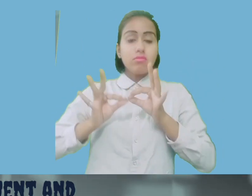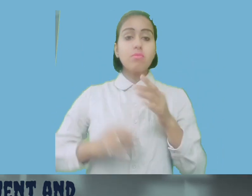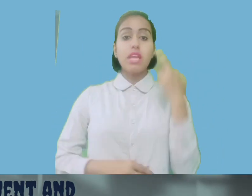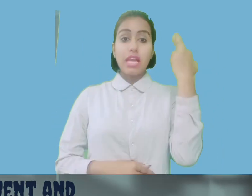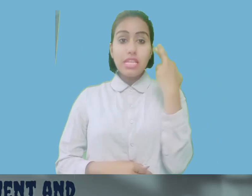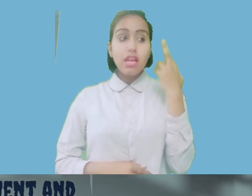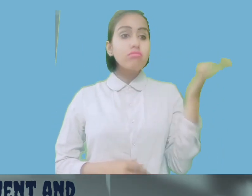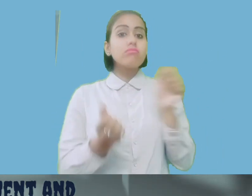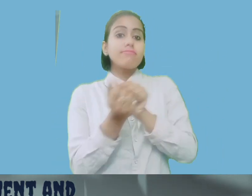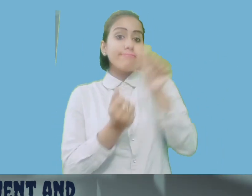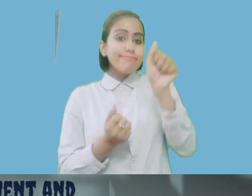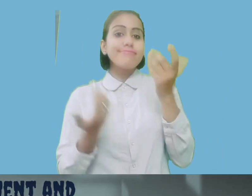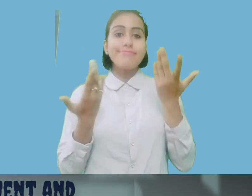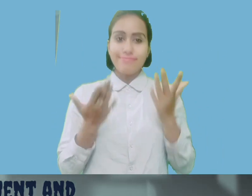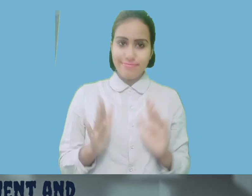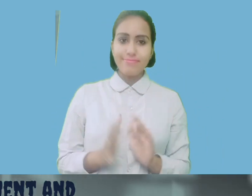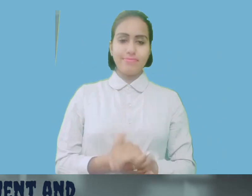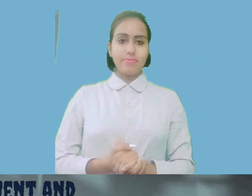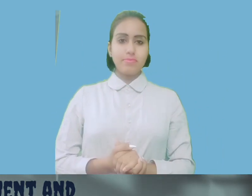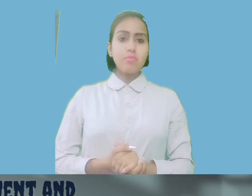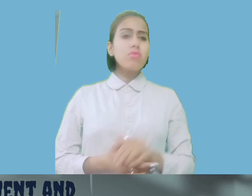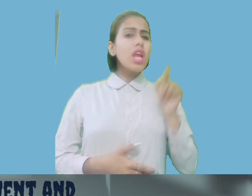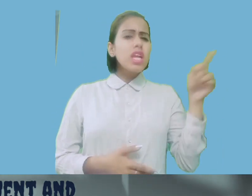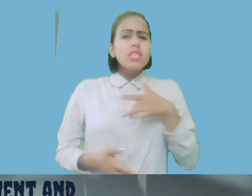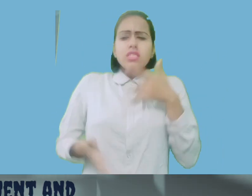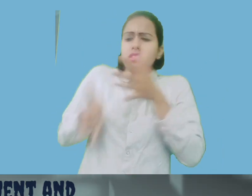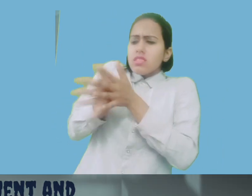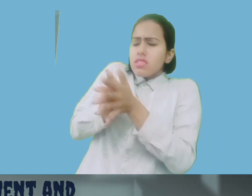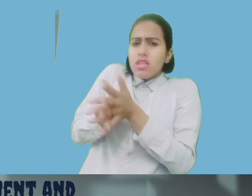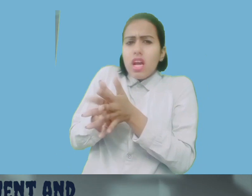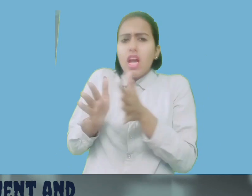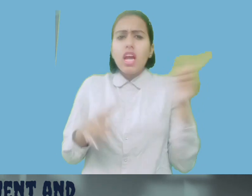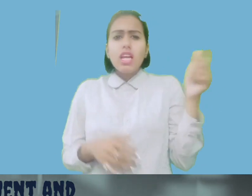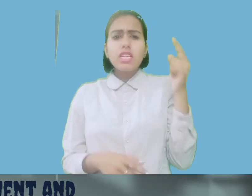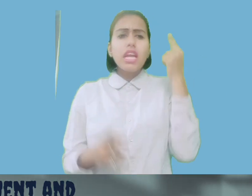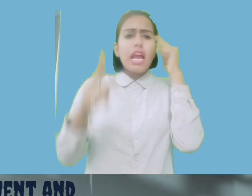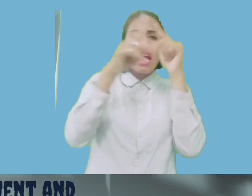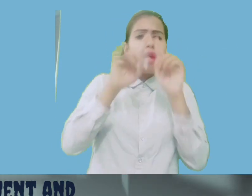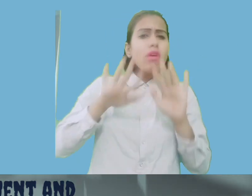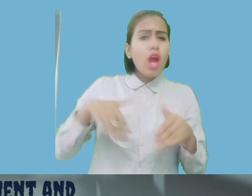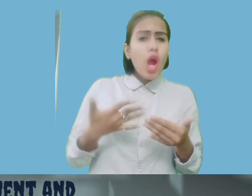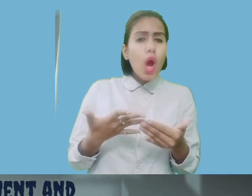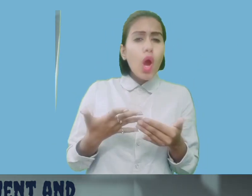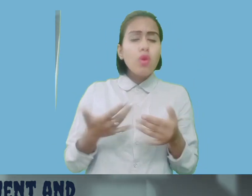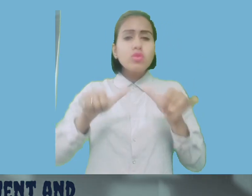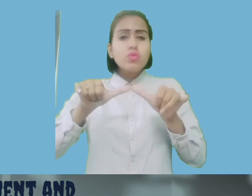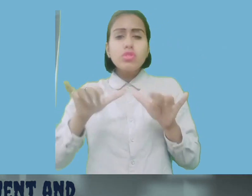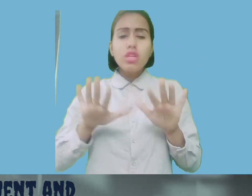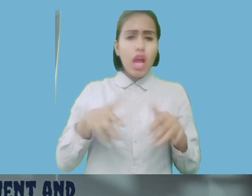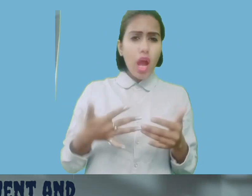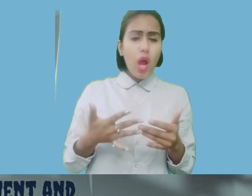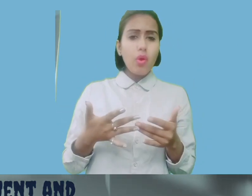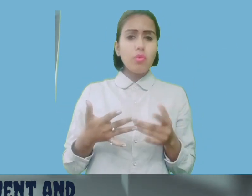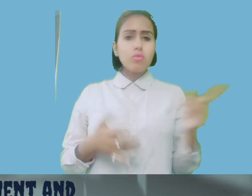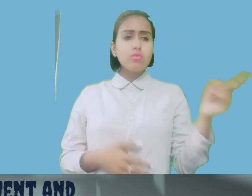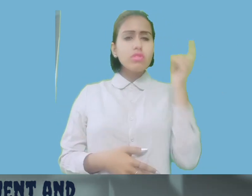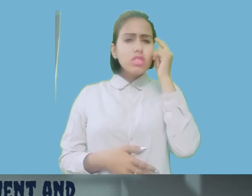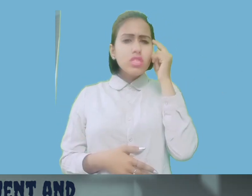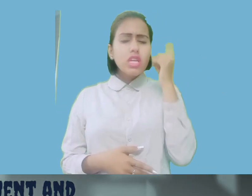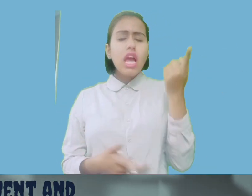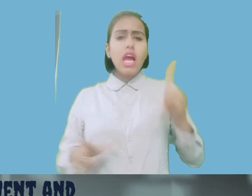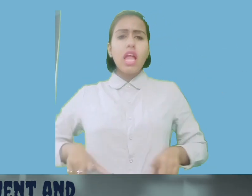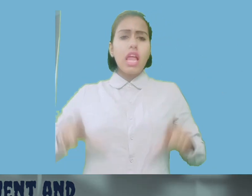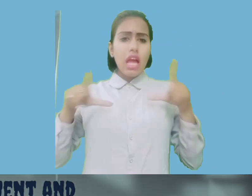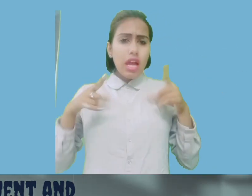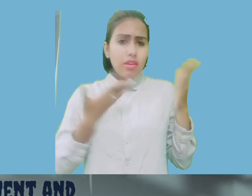डेफ बाइलिंगुअल एकेडमी, वहाँ पे मेरा ब्रदर स्टडीज़ ले रहा था और वहीं पे भारतीय सांकेतिक भाषा का कोर्स चलाया जाता है, जो कि